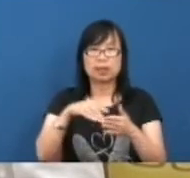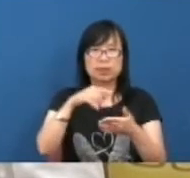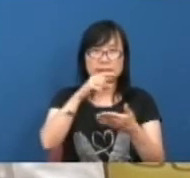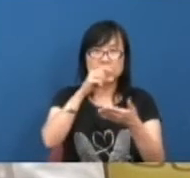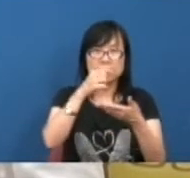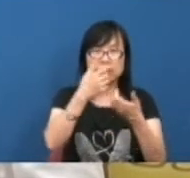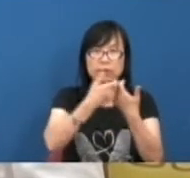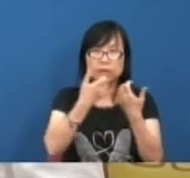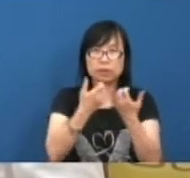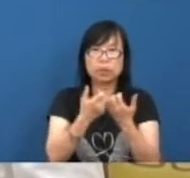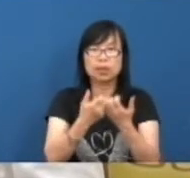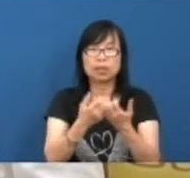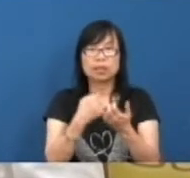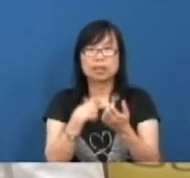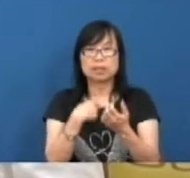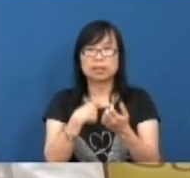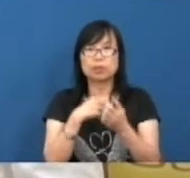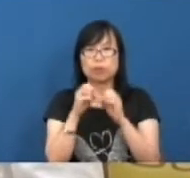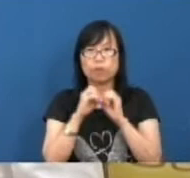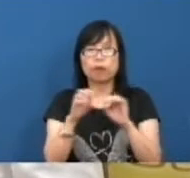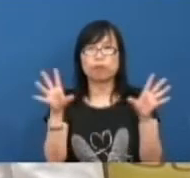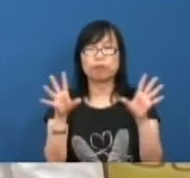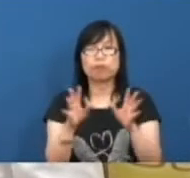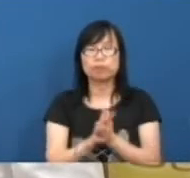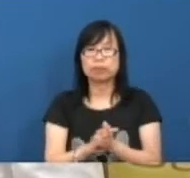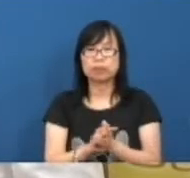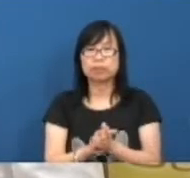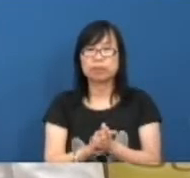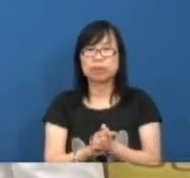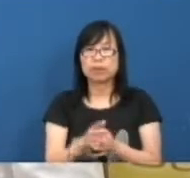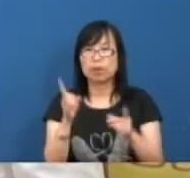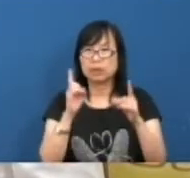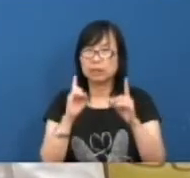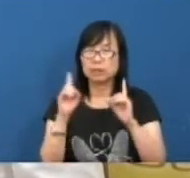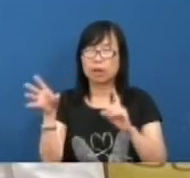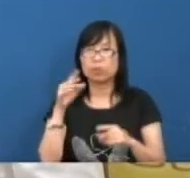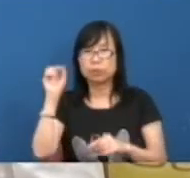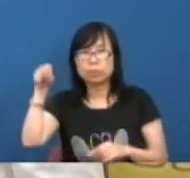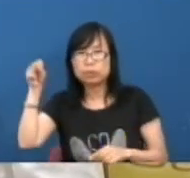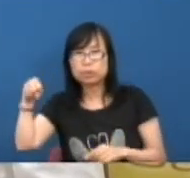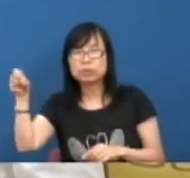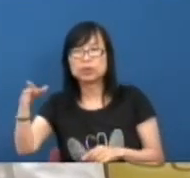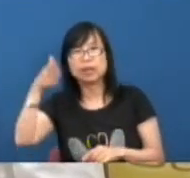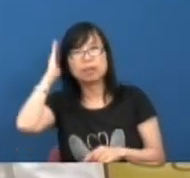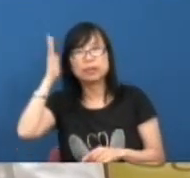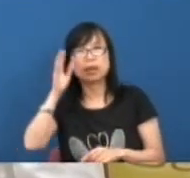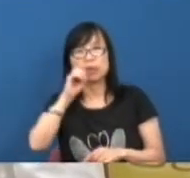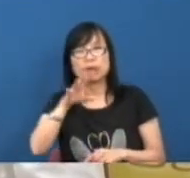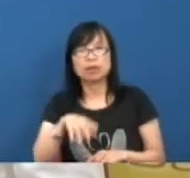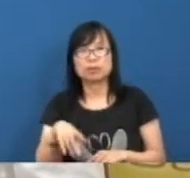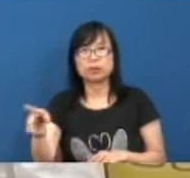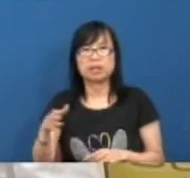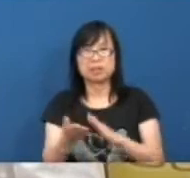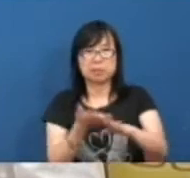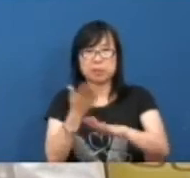我都覺得係繼續需要放寬嘅。 係啊，嗱呢樣嘢係啊，呢樣嘢我好同意啊 ，Chris 你講。其實咧話就話，如果你想復